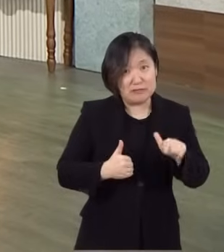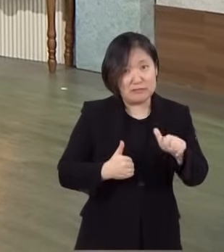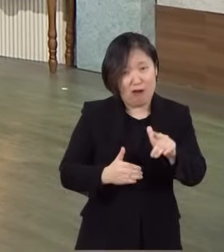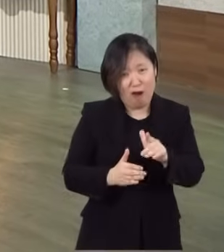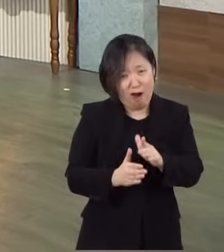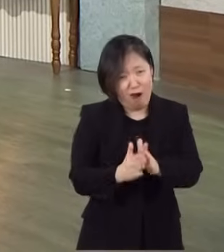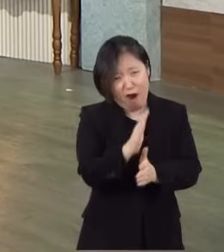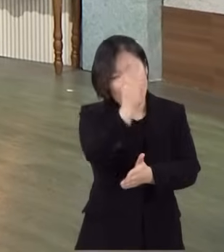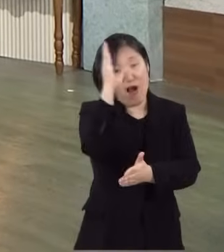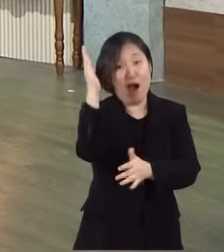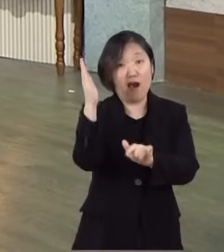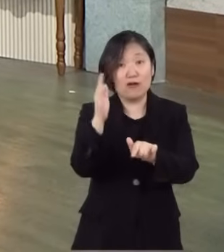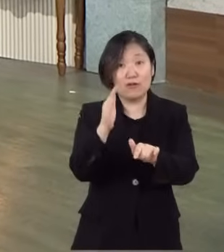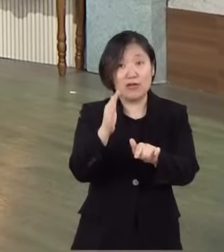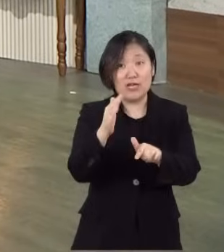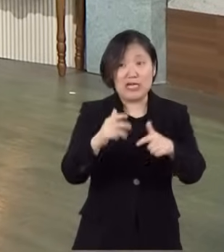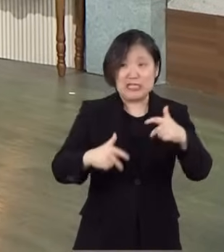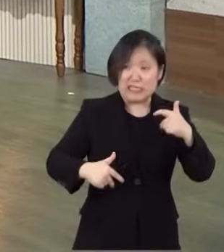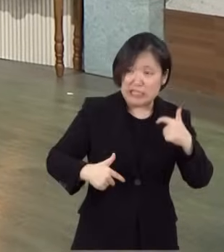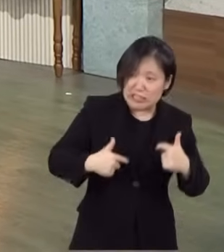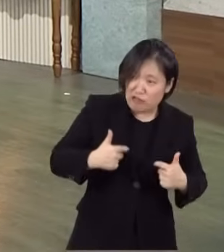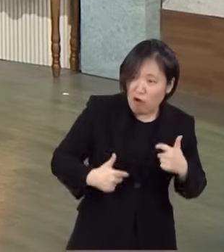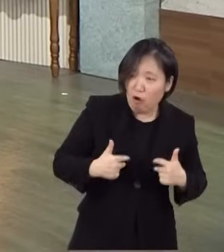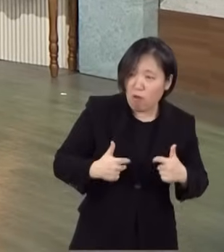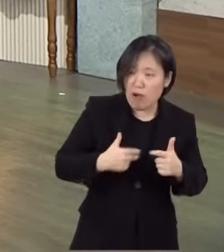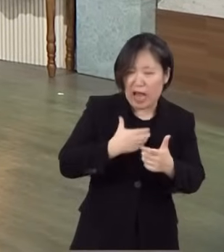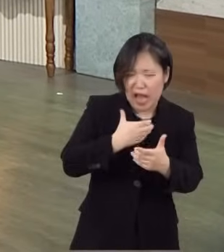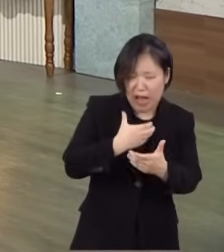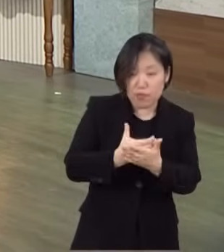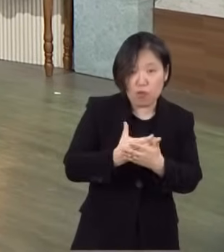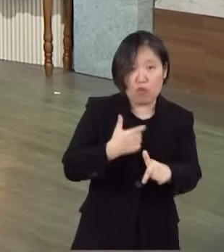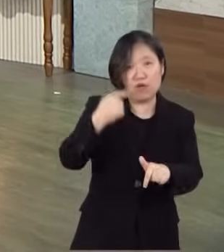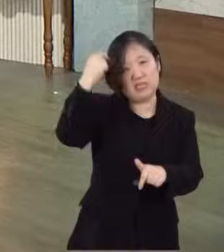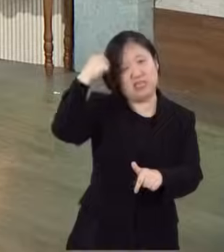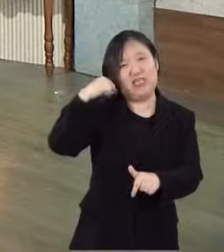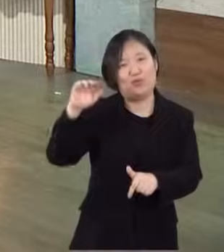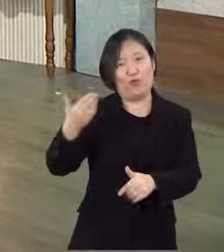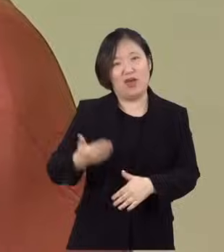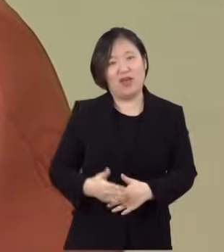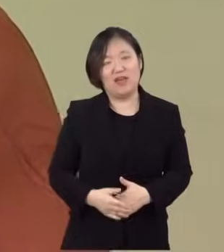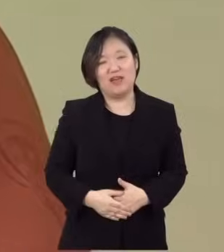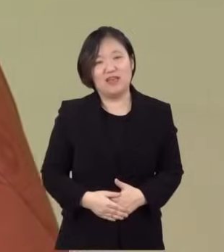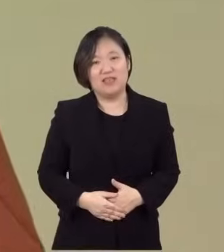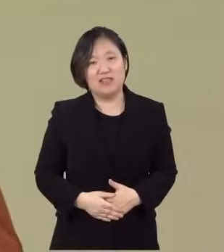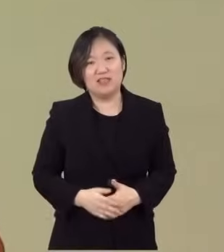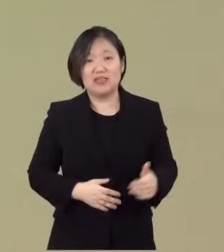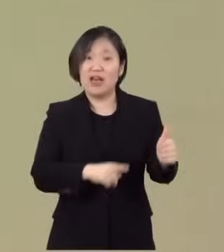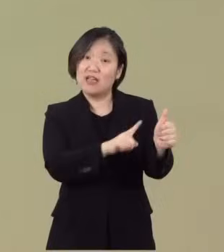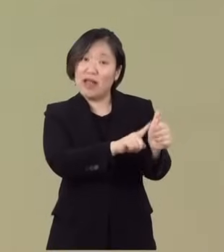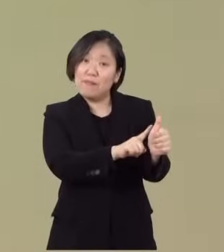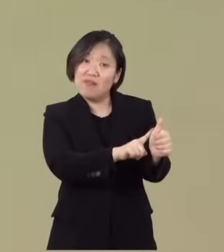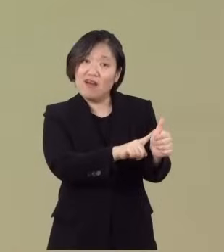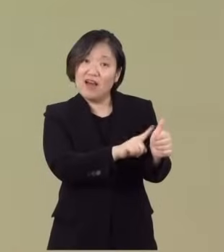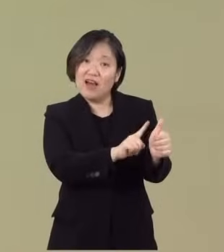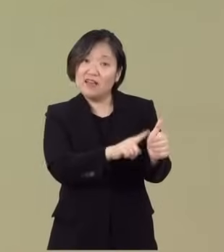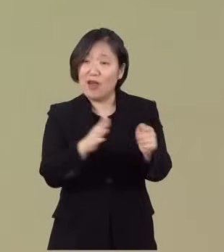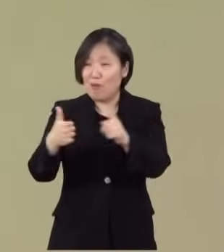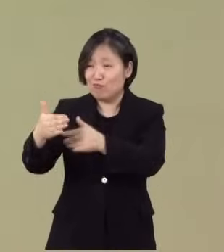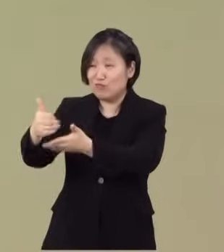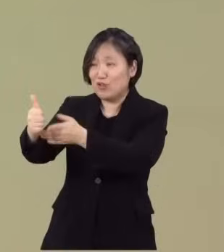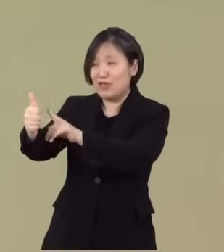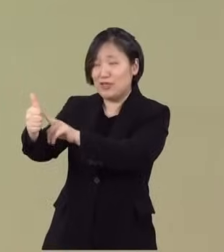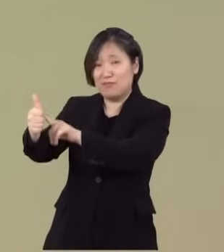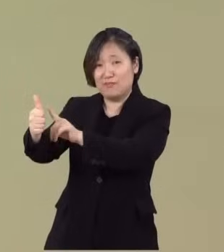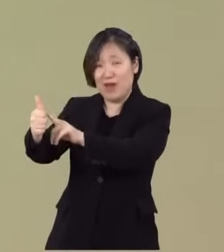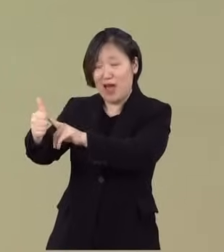그리고 희열과 엄청난 즐거움을 느끼게 됩니다 그때 함양이